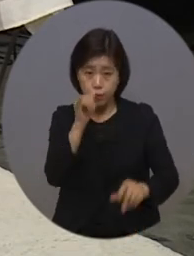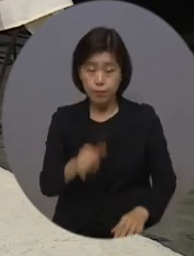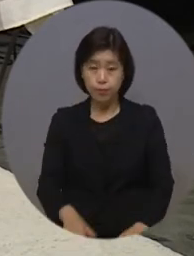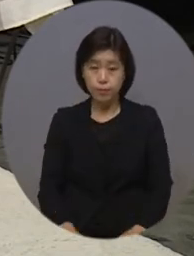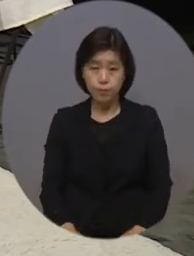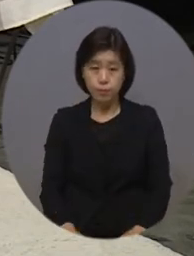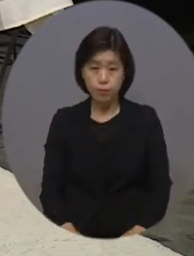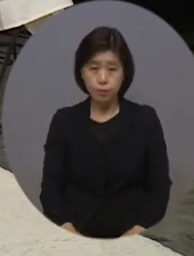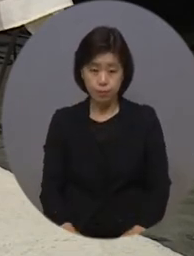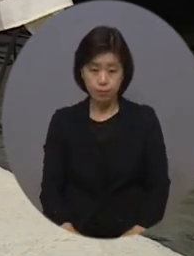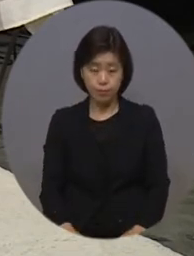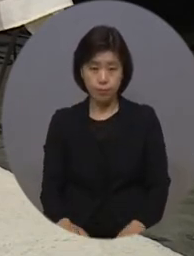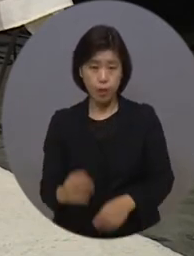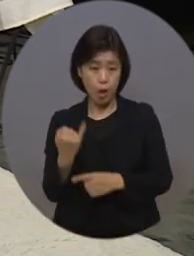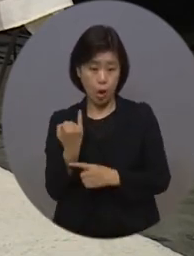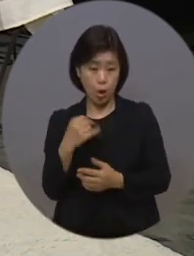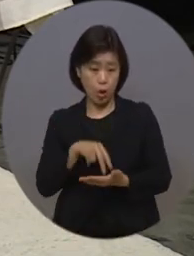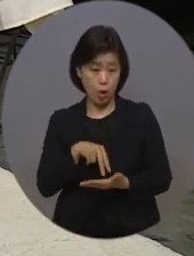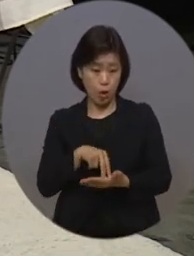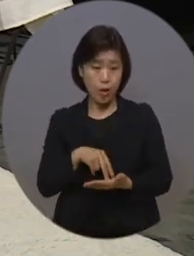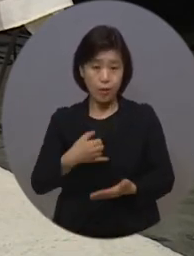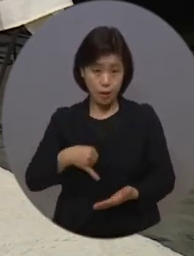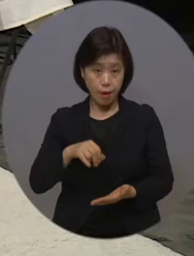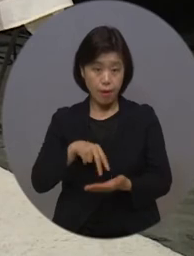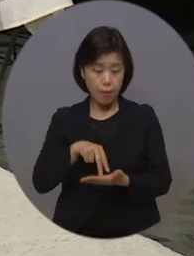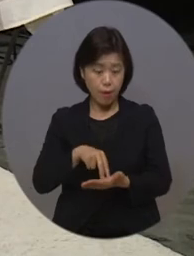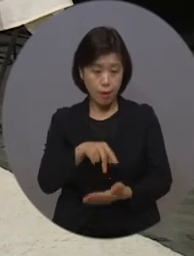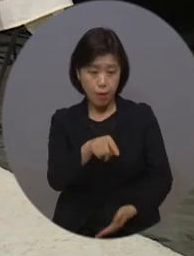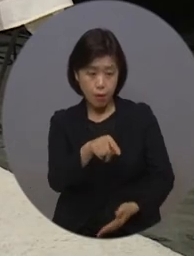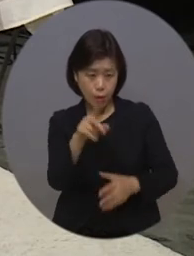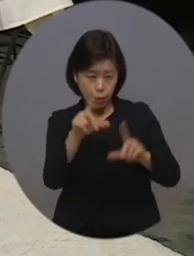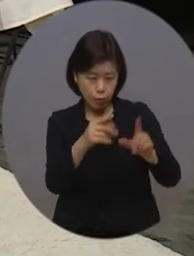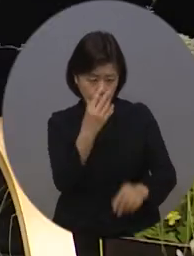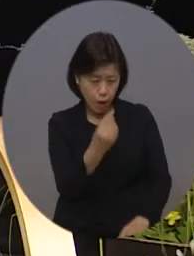속 호랑이로 바라보고 있습니다.